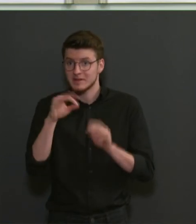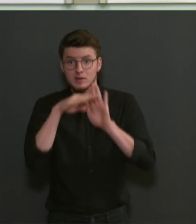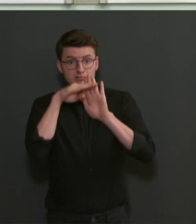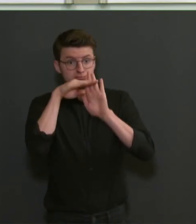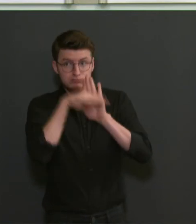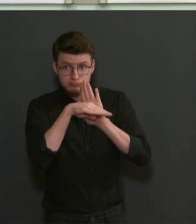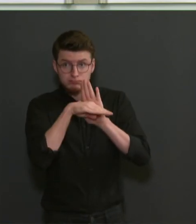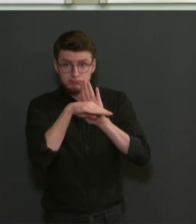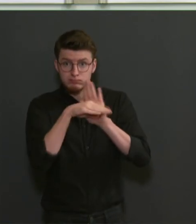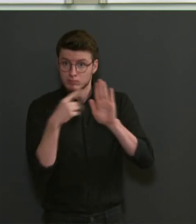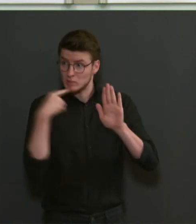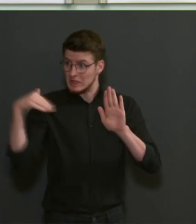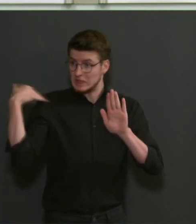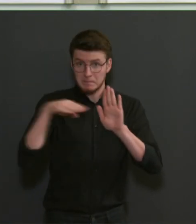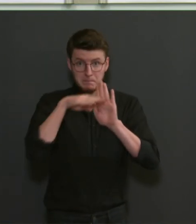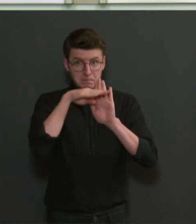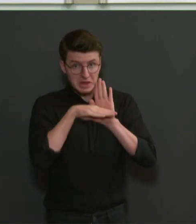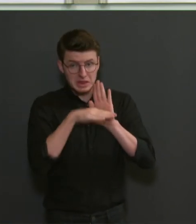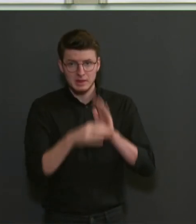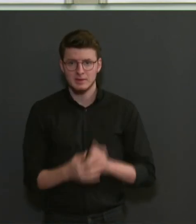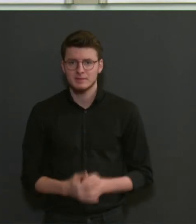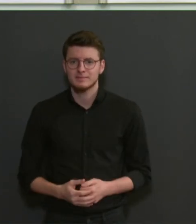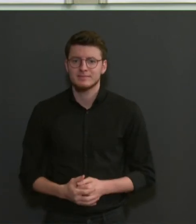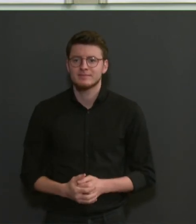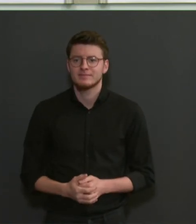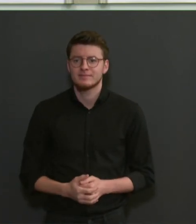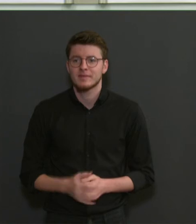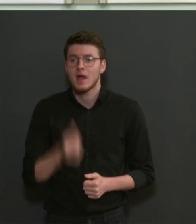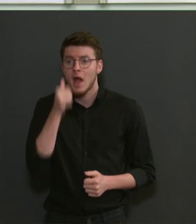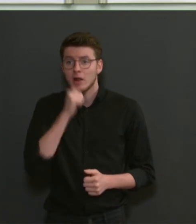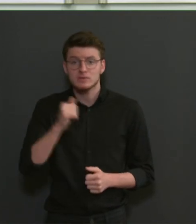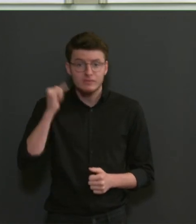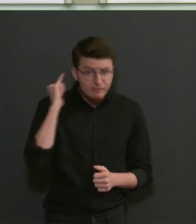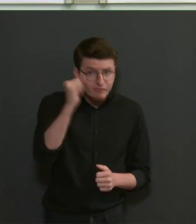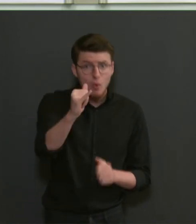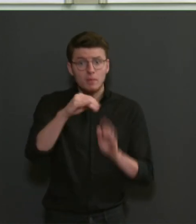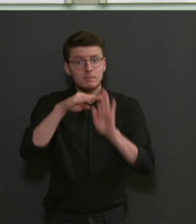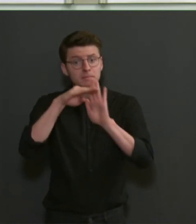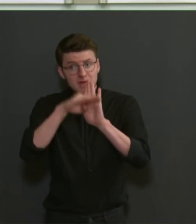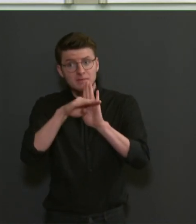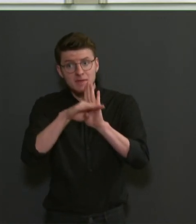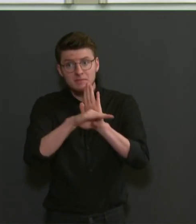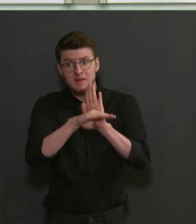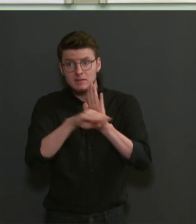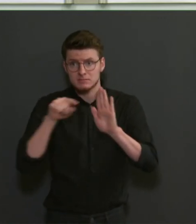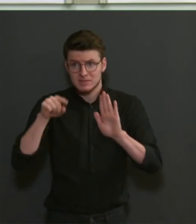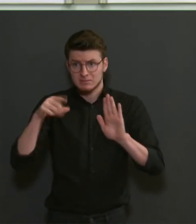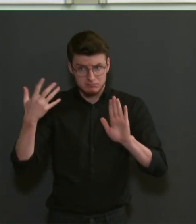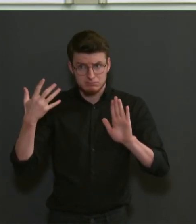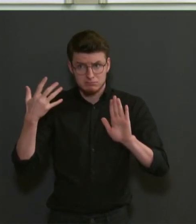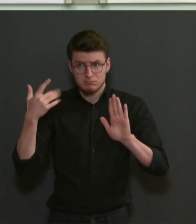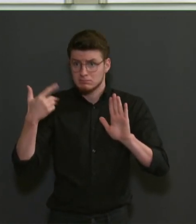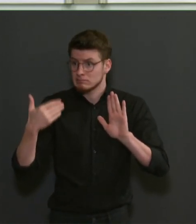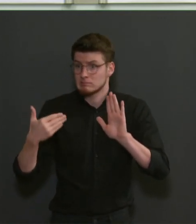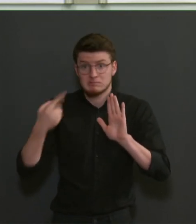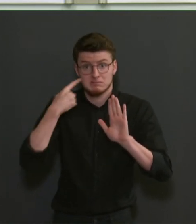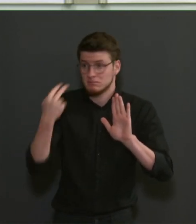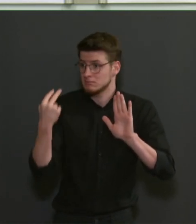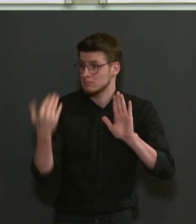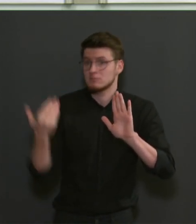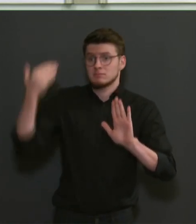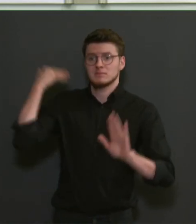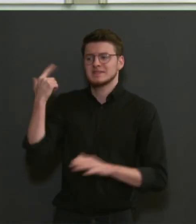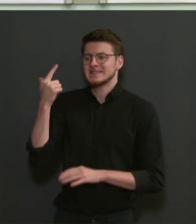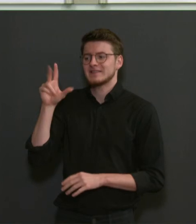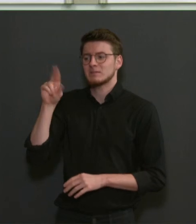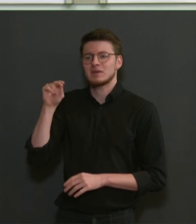Indien deze trend aanhoudt, zal dinsdag 27 oktober voorlopig de piek van de tweede golf